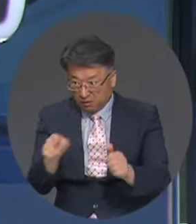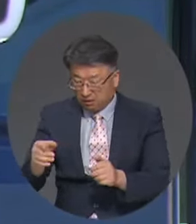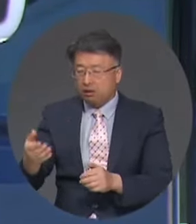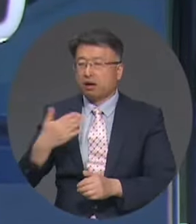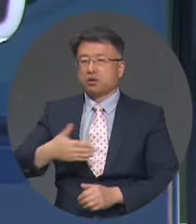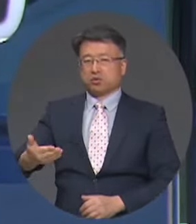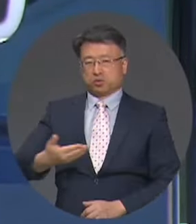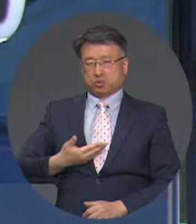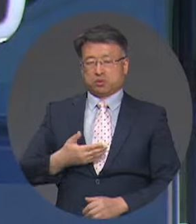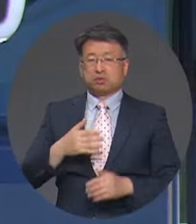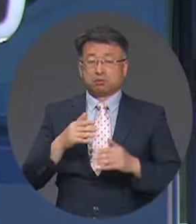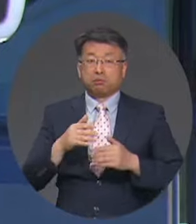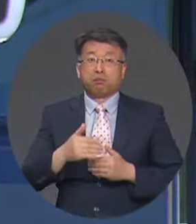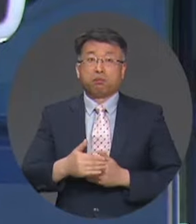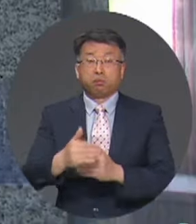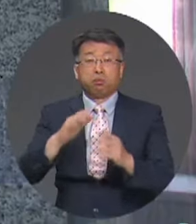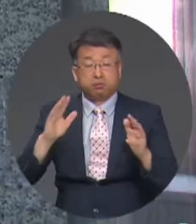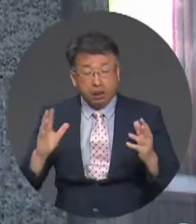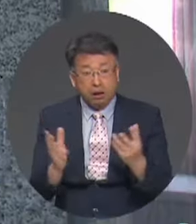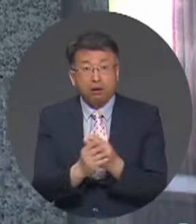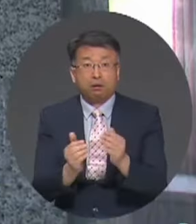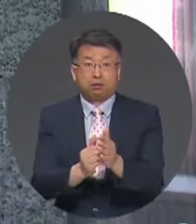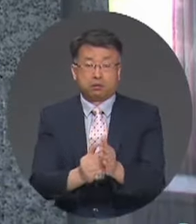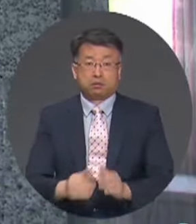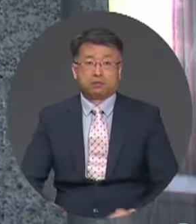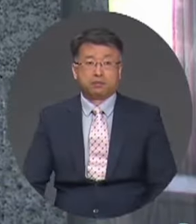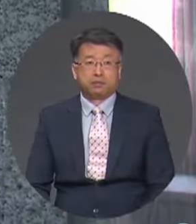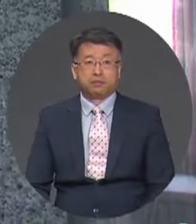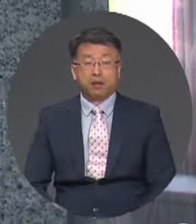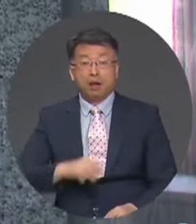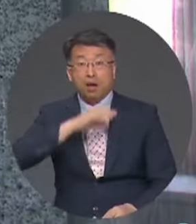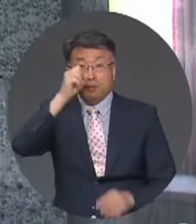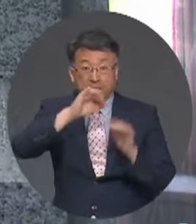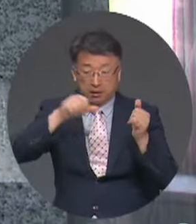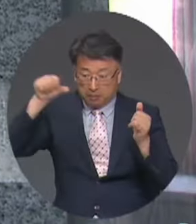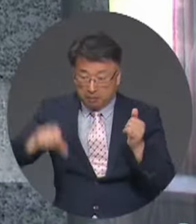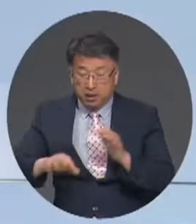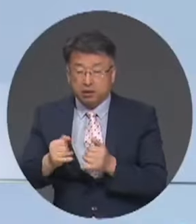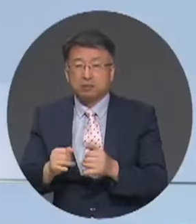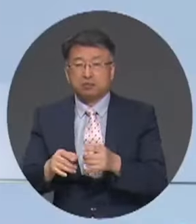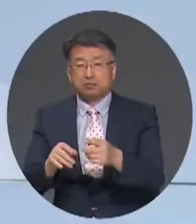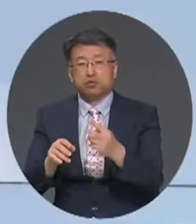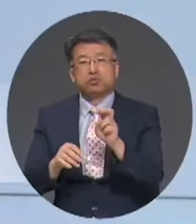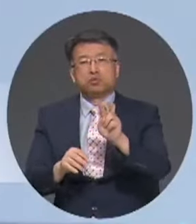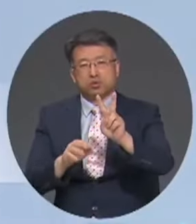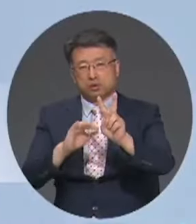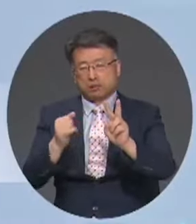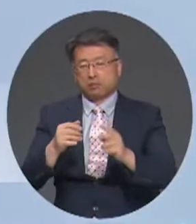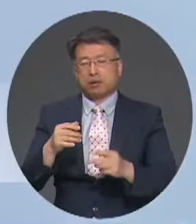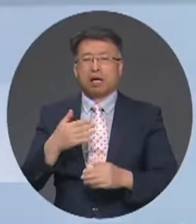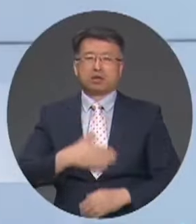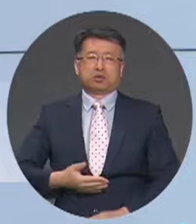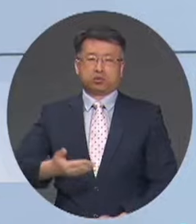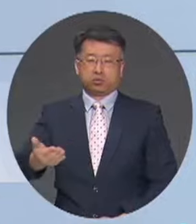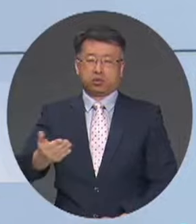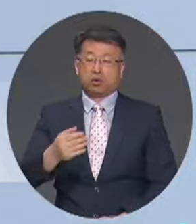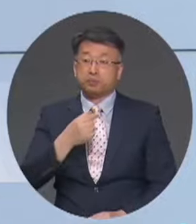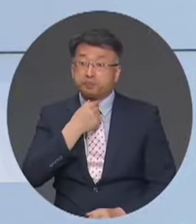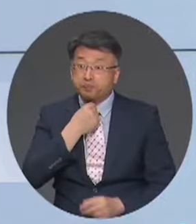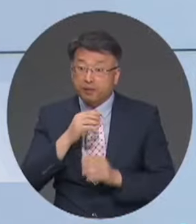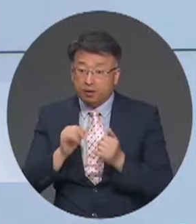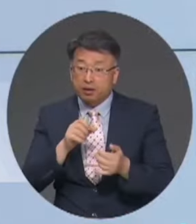해가지고 추하고 있는 중이거든요 당락이 바뀐 치자 22명에 경미를 알리고 원하는